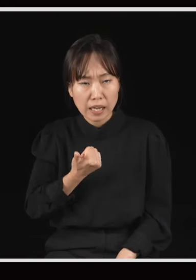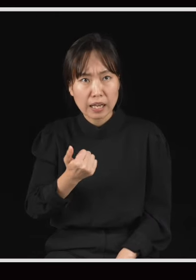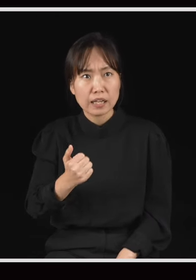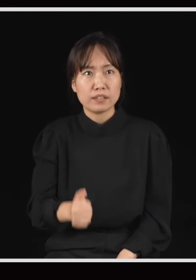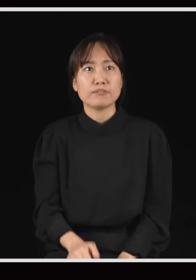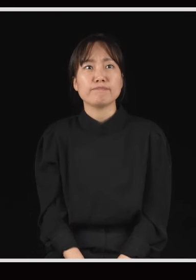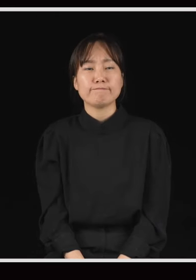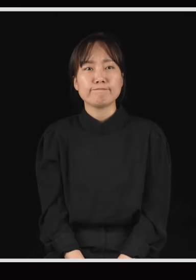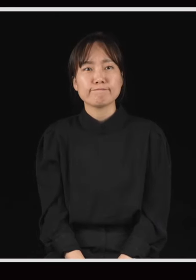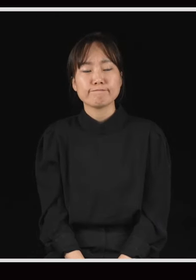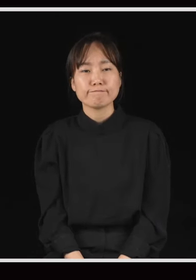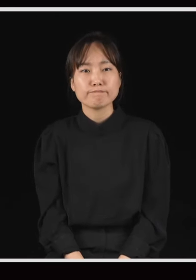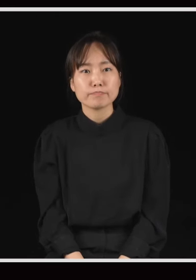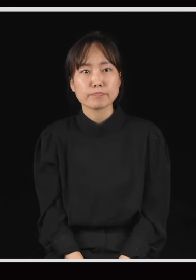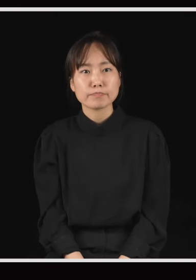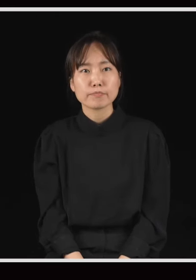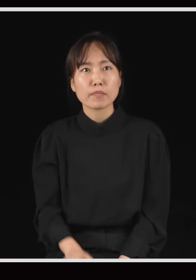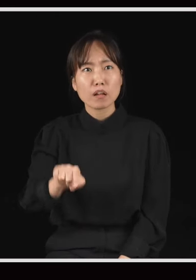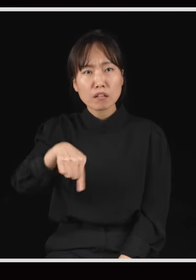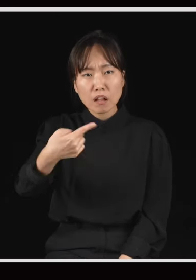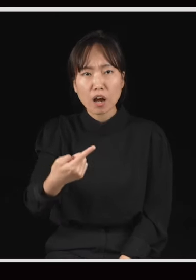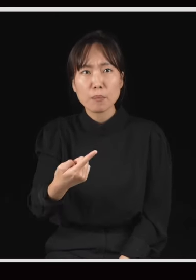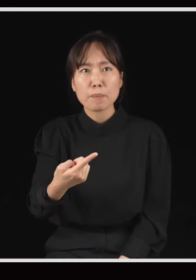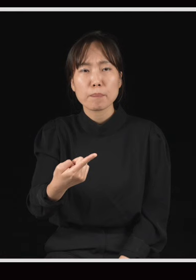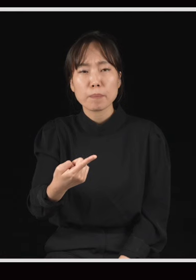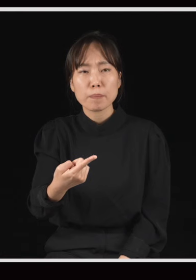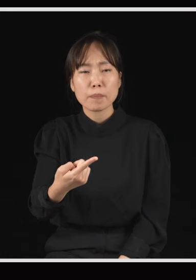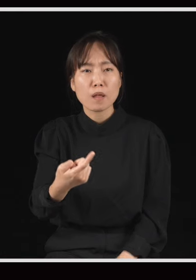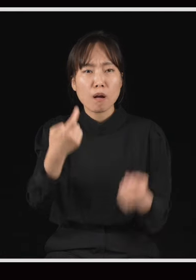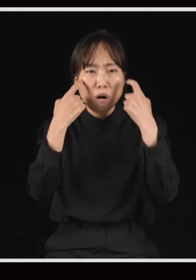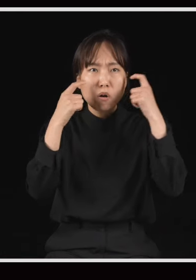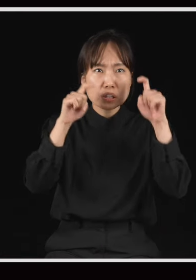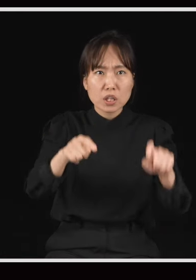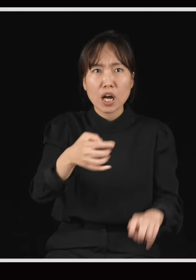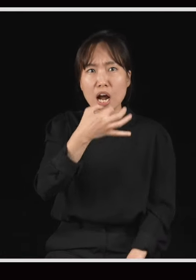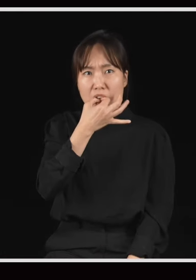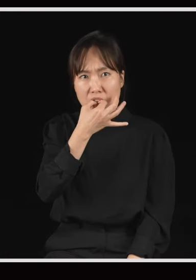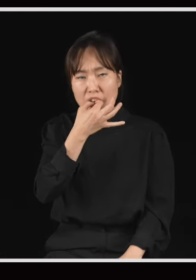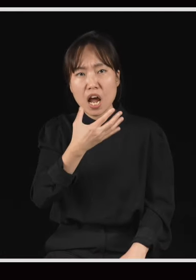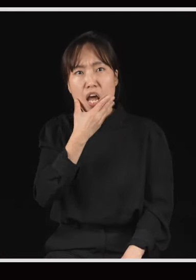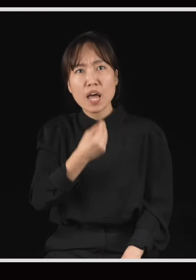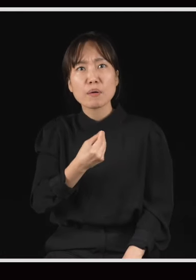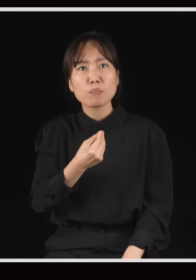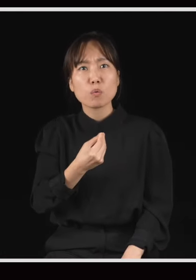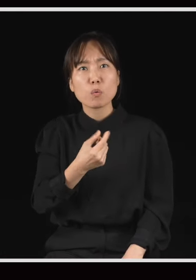나오면서 분노가 나옵니다. 결국에는 어리석음과 탐욕 증가로 이어지고